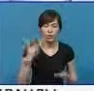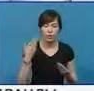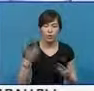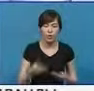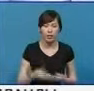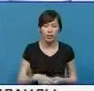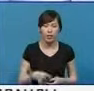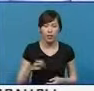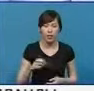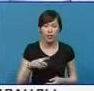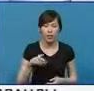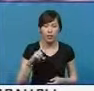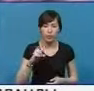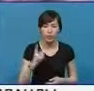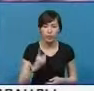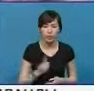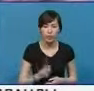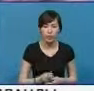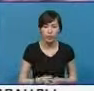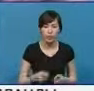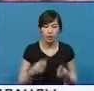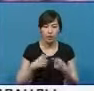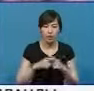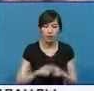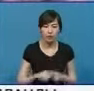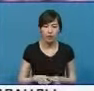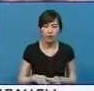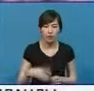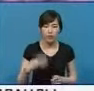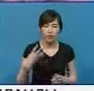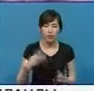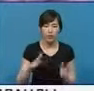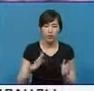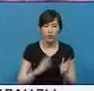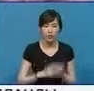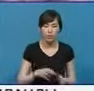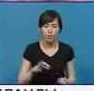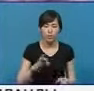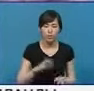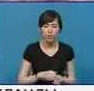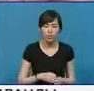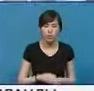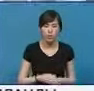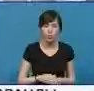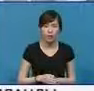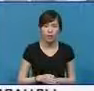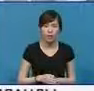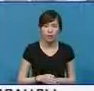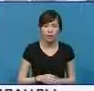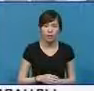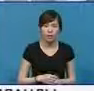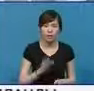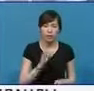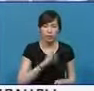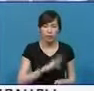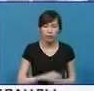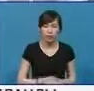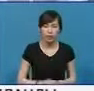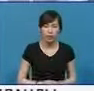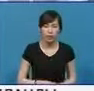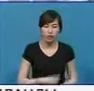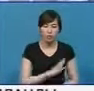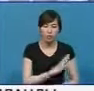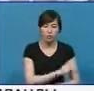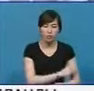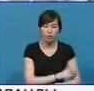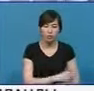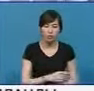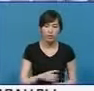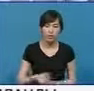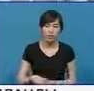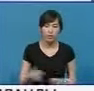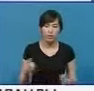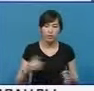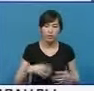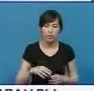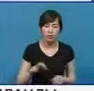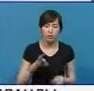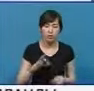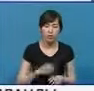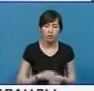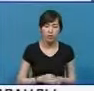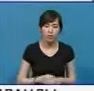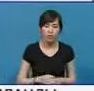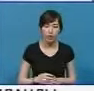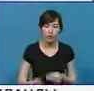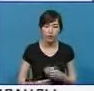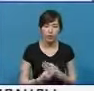деп аталатын мына құралдың өзі 49 дертке шипа. Қан қысымының жоғарылауы, қант диабеті, жүйке аурулары тіпті күйік шалған кезде